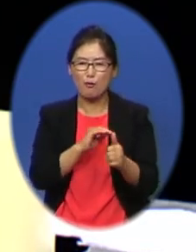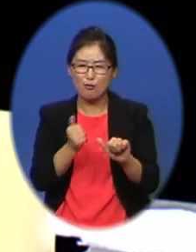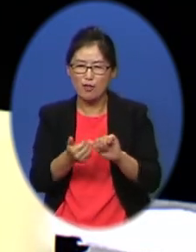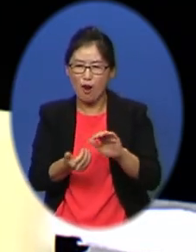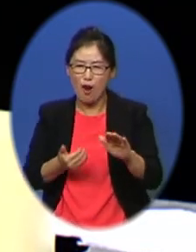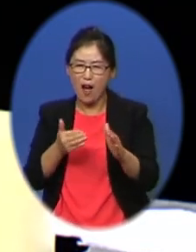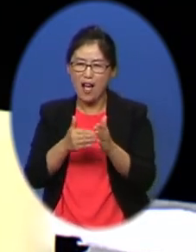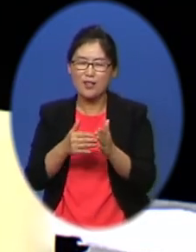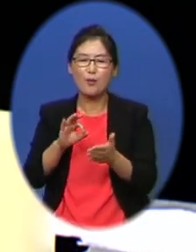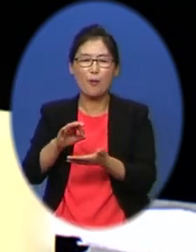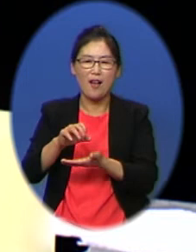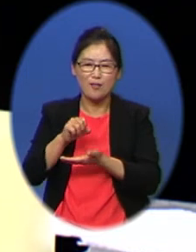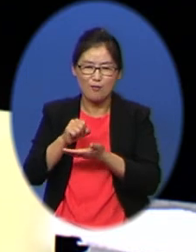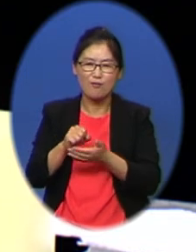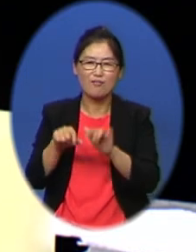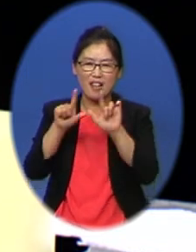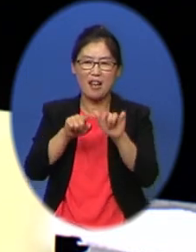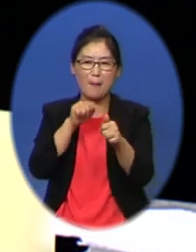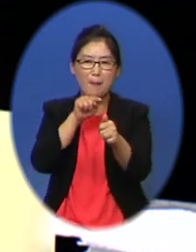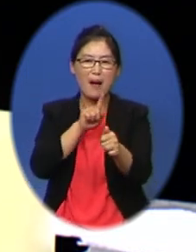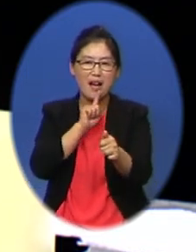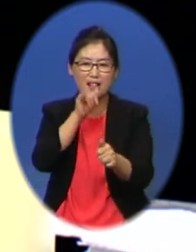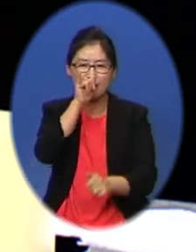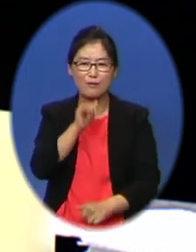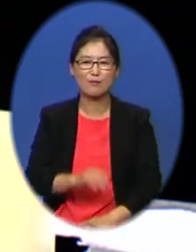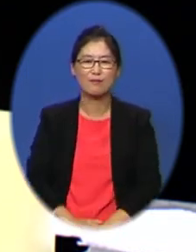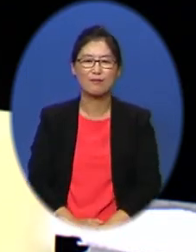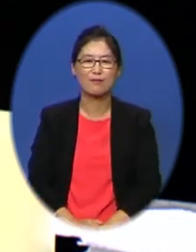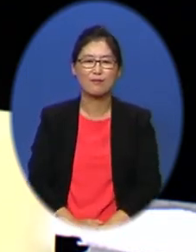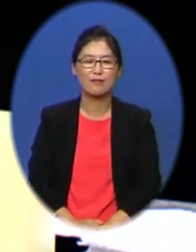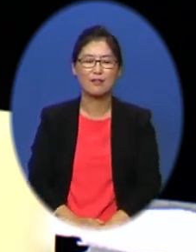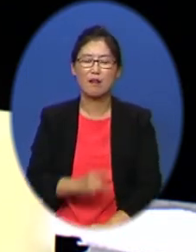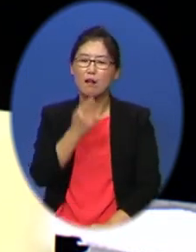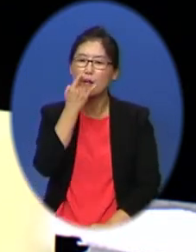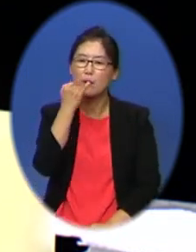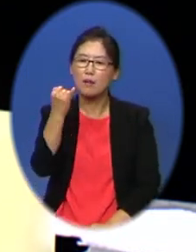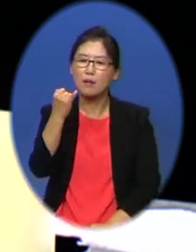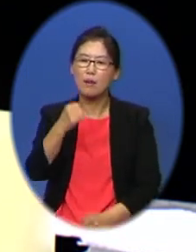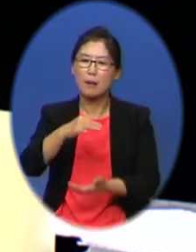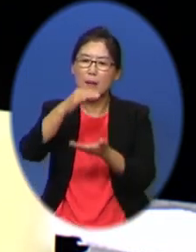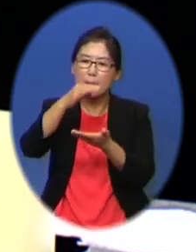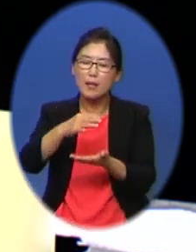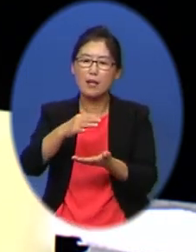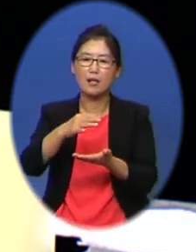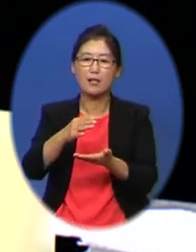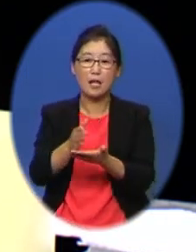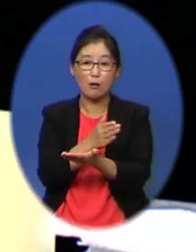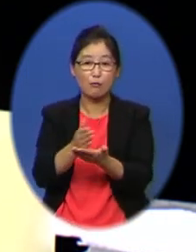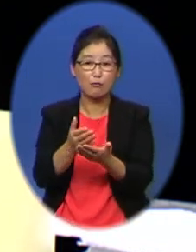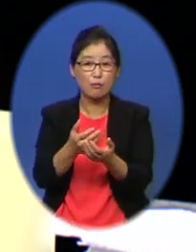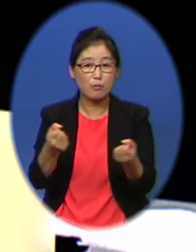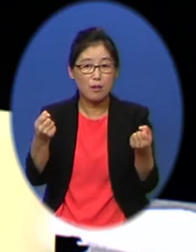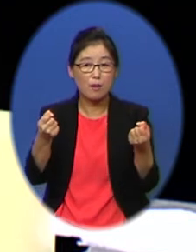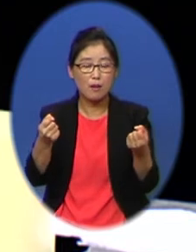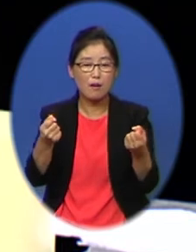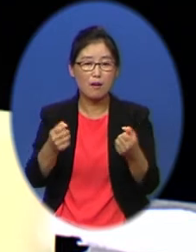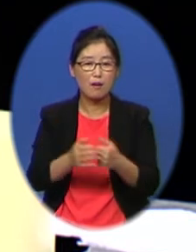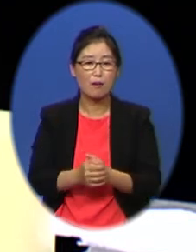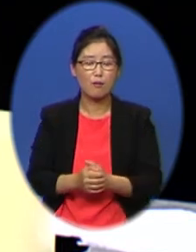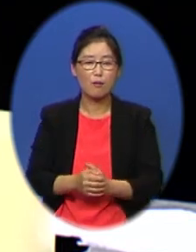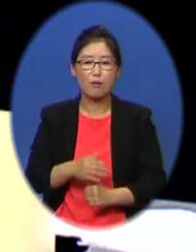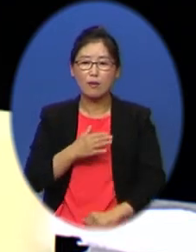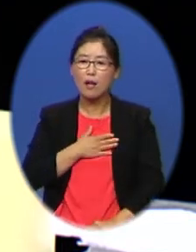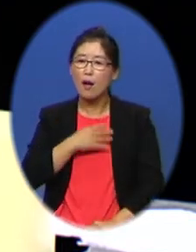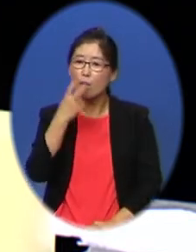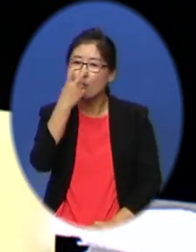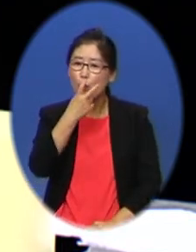얘기들을 하신다고 하는데 자, 그럼 이 어머니 스스로 뭐 재산을 분할하거나 뭐 나를 돌볼